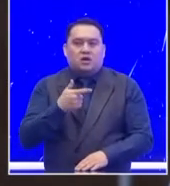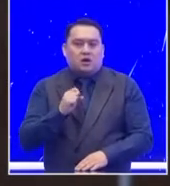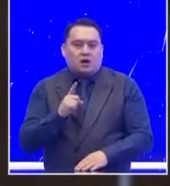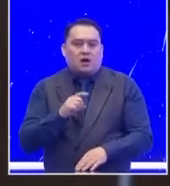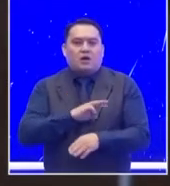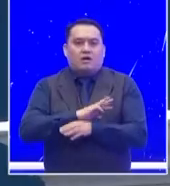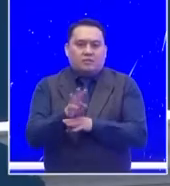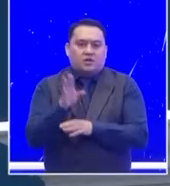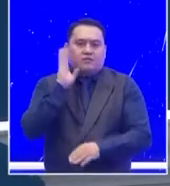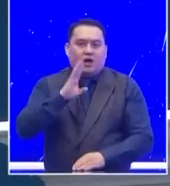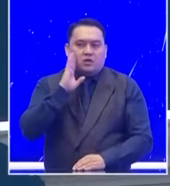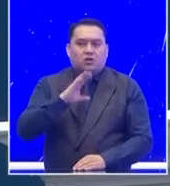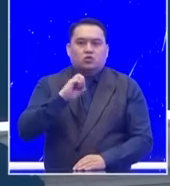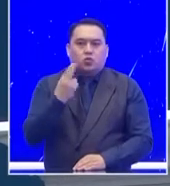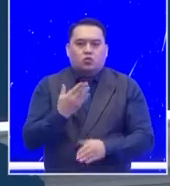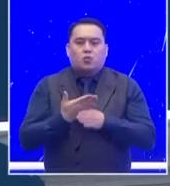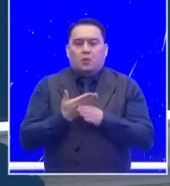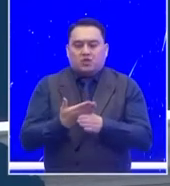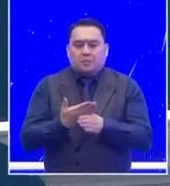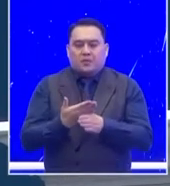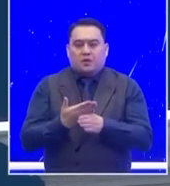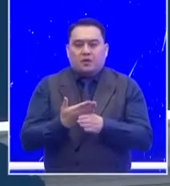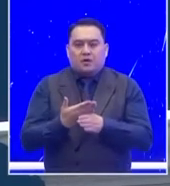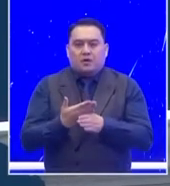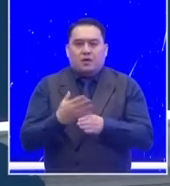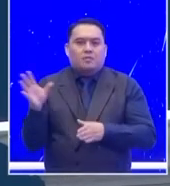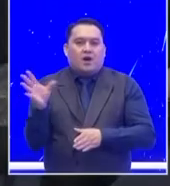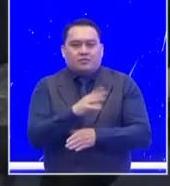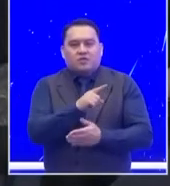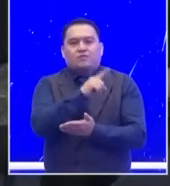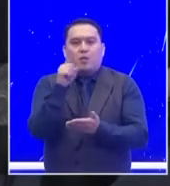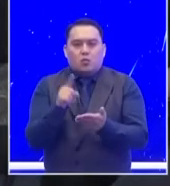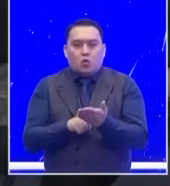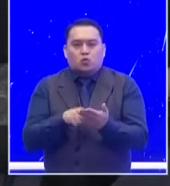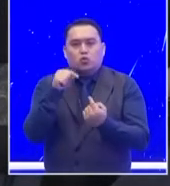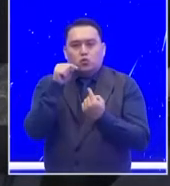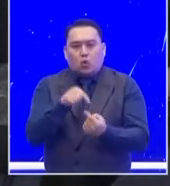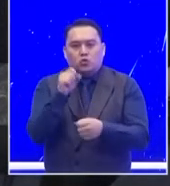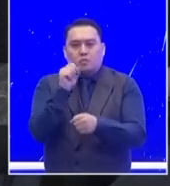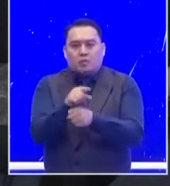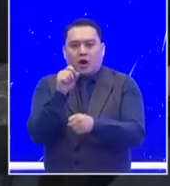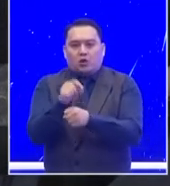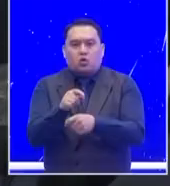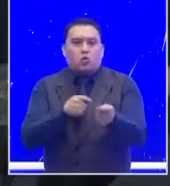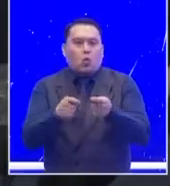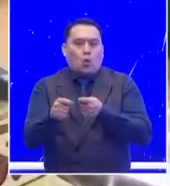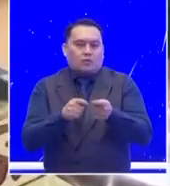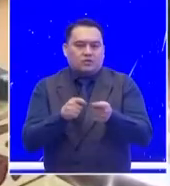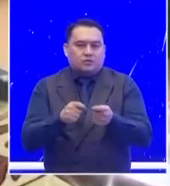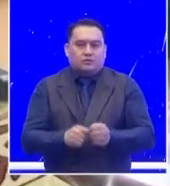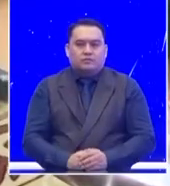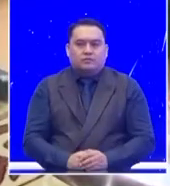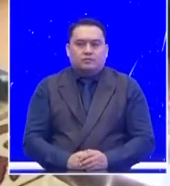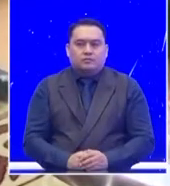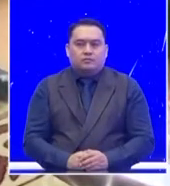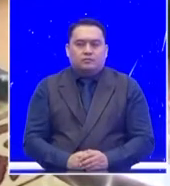обеспечения водоснабжением, получения социальной помощи. Глава района по всем озвученным вопросам дал конкретные поручения руководителям отделов и ведомств.